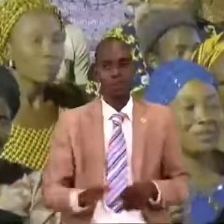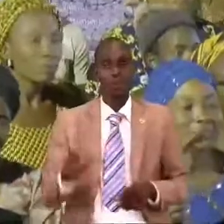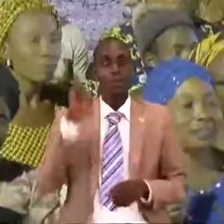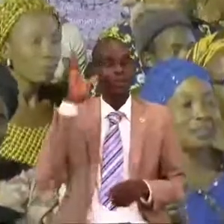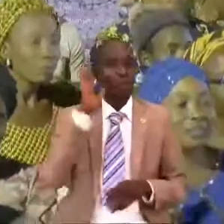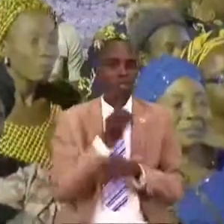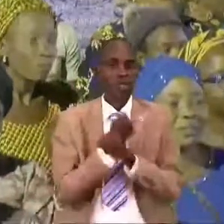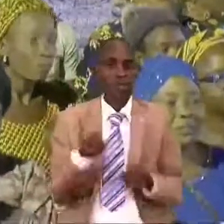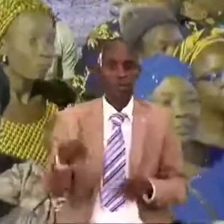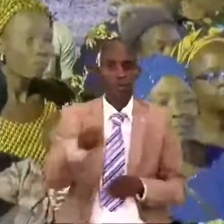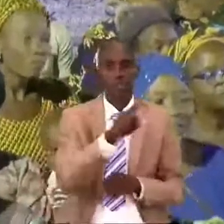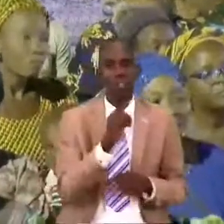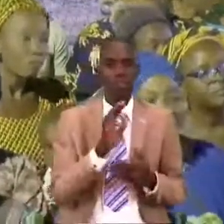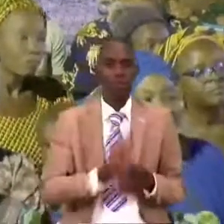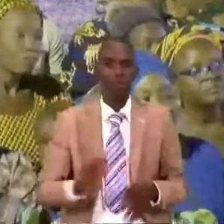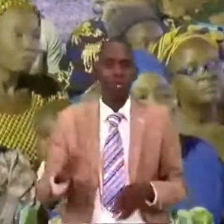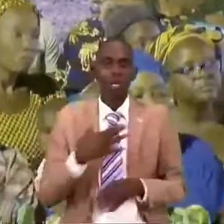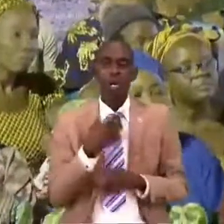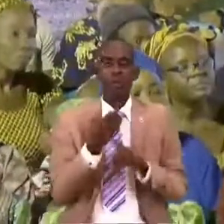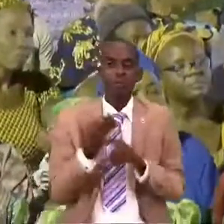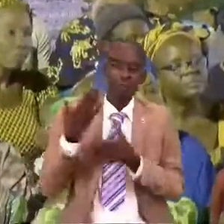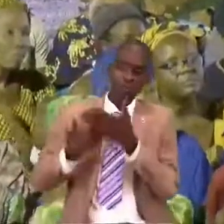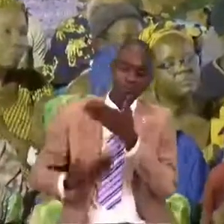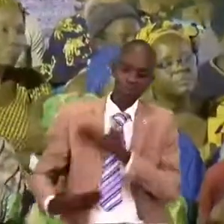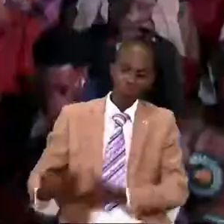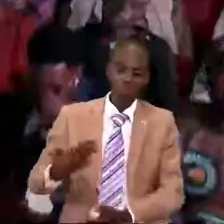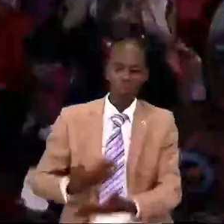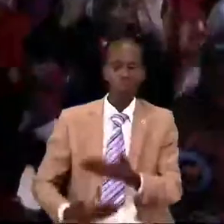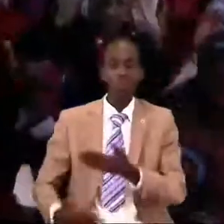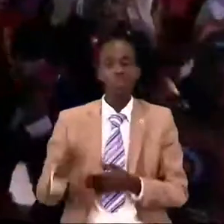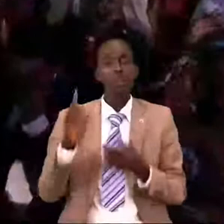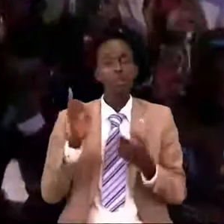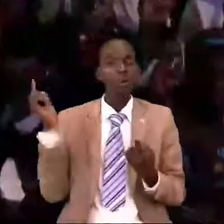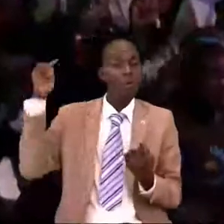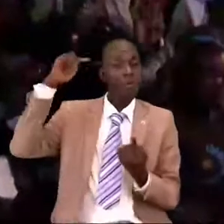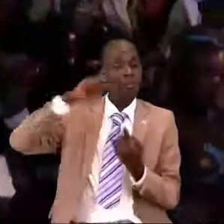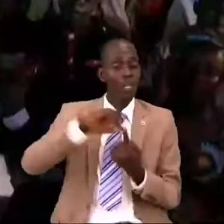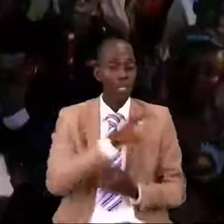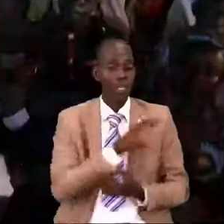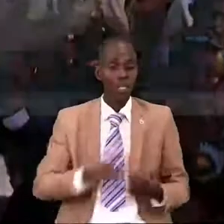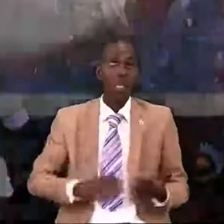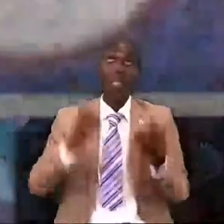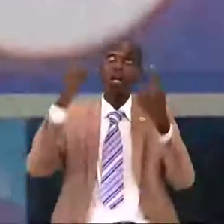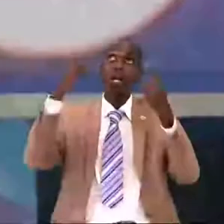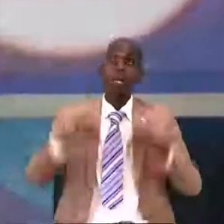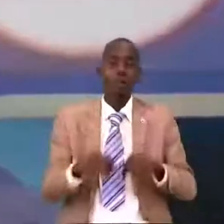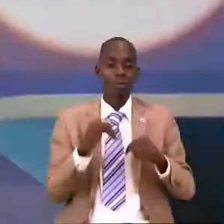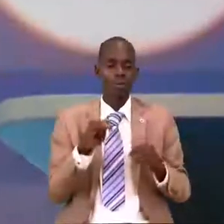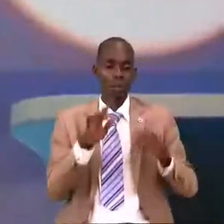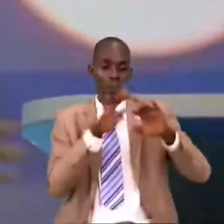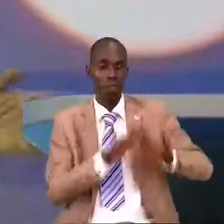Jusqu'au retour de Christ, la miséricorde pour le salut va continuer au nom de Jésus. Voyons.